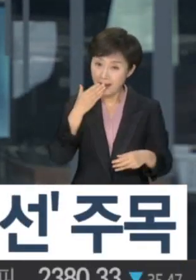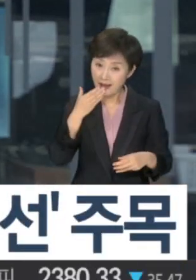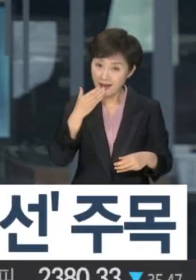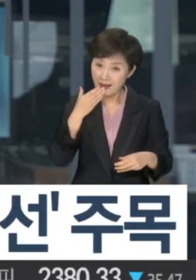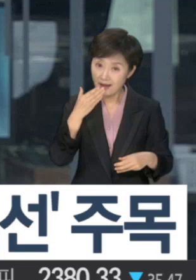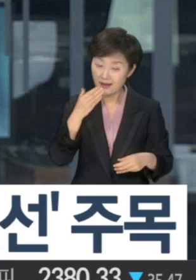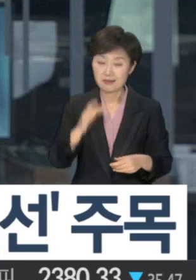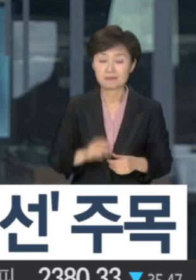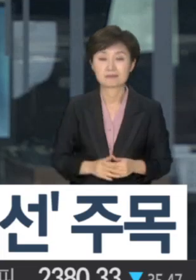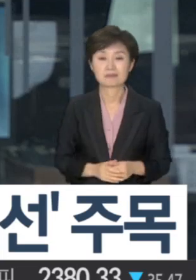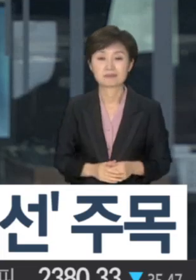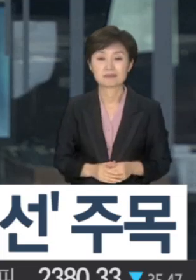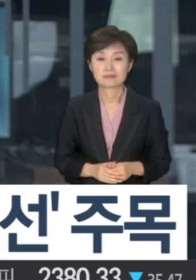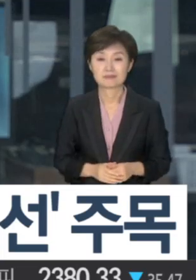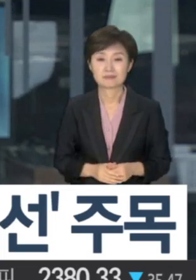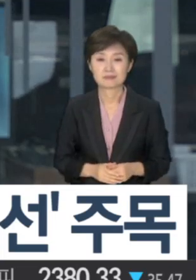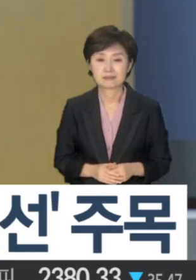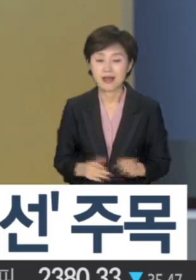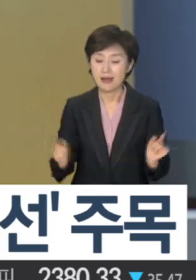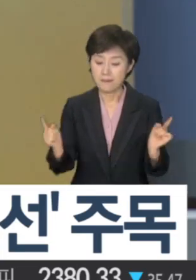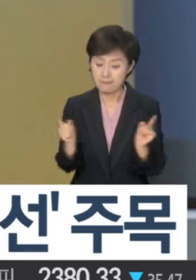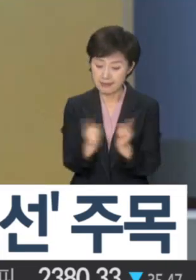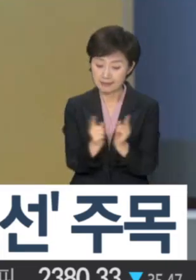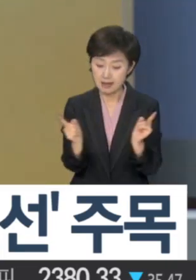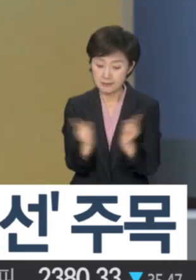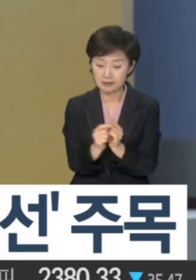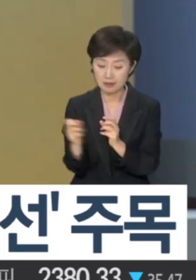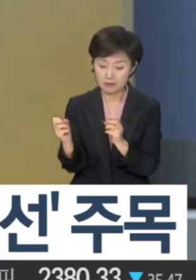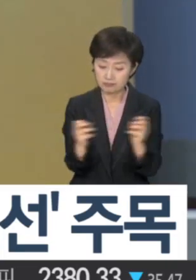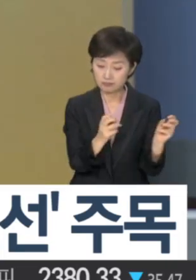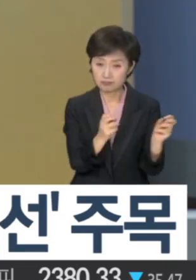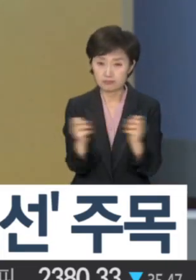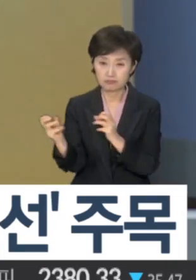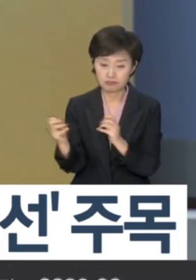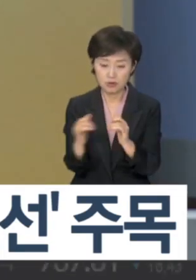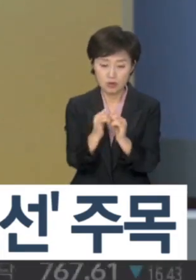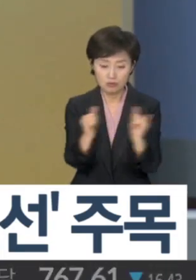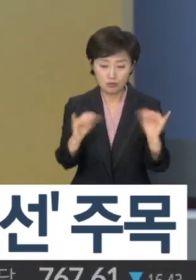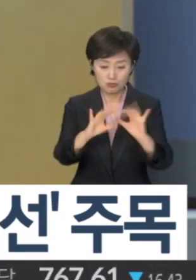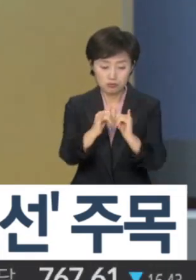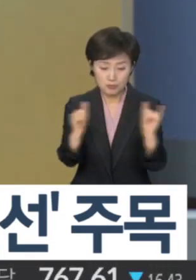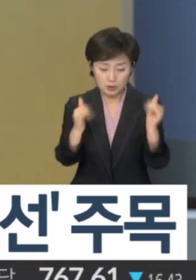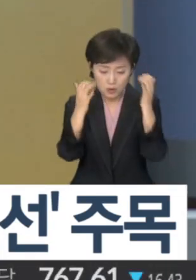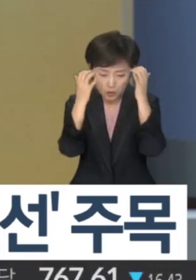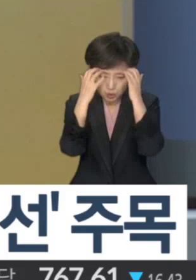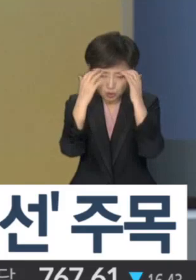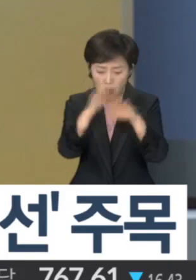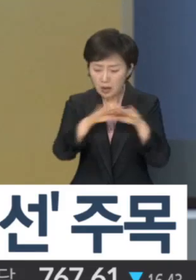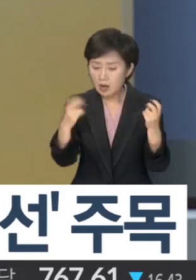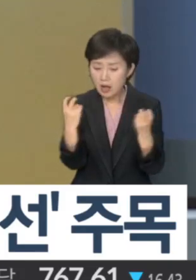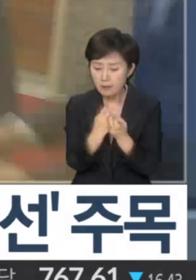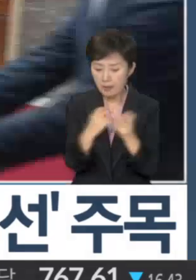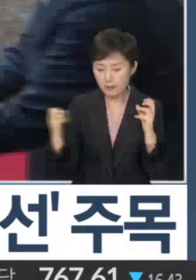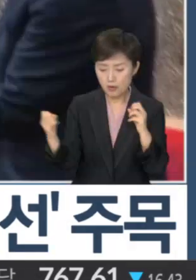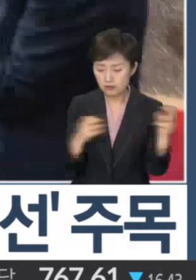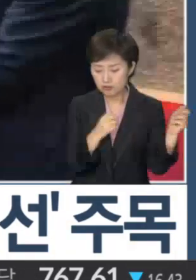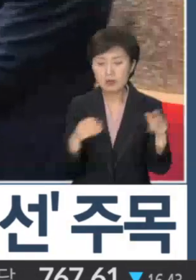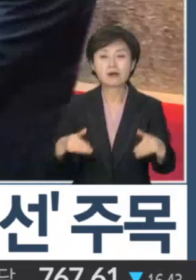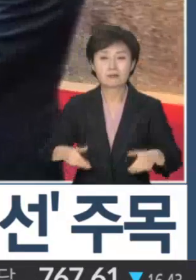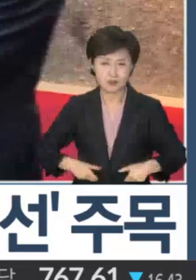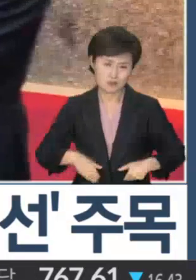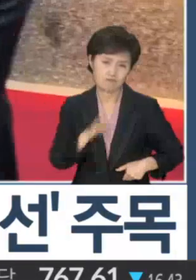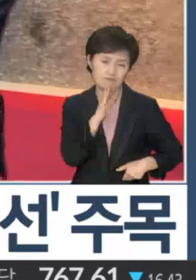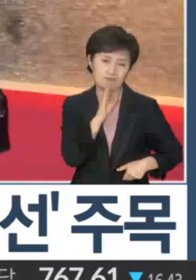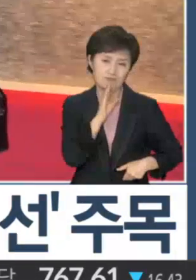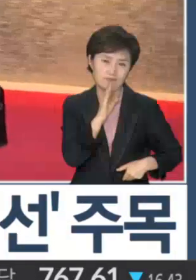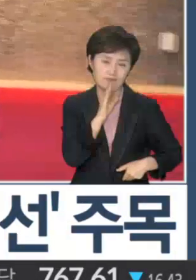거라고 보십니까? 같이 만나서 소통하고 또 국민이 겪고 있는 어려움이 무엇인지에 대한 대안과 해결을 찾아내는 데 주력할 필요가 있다고 생각을